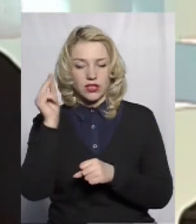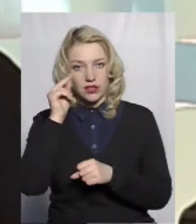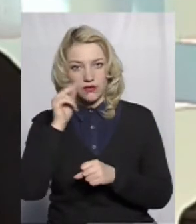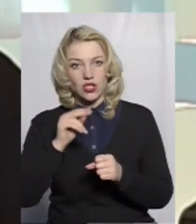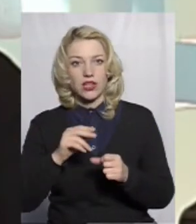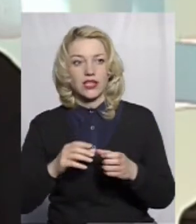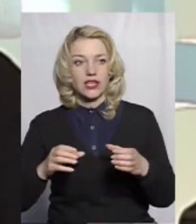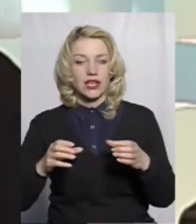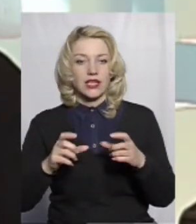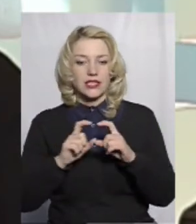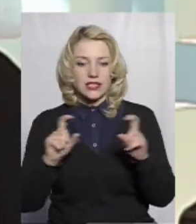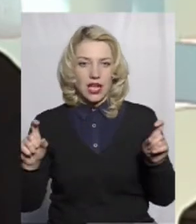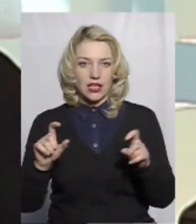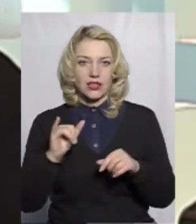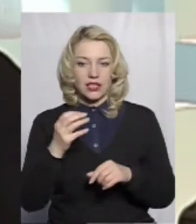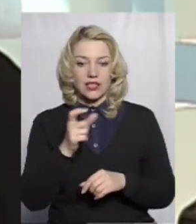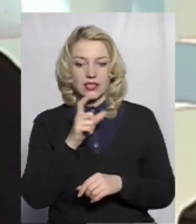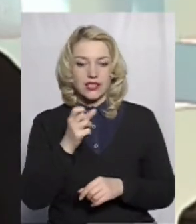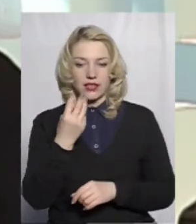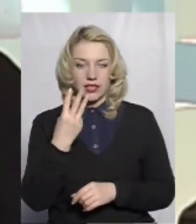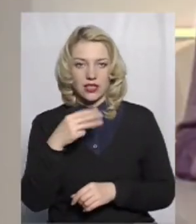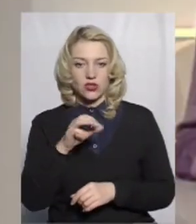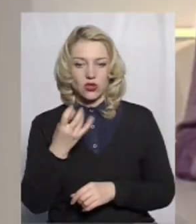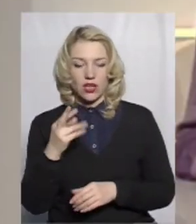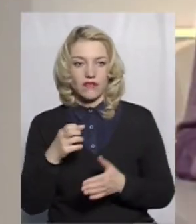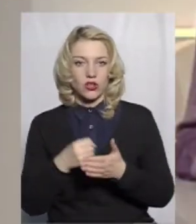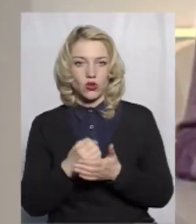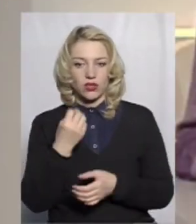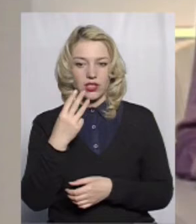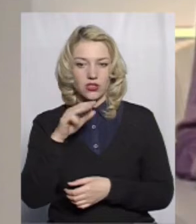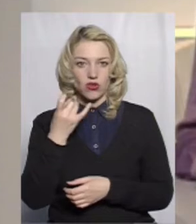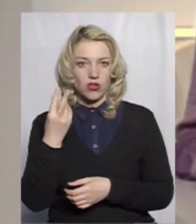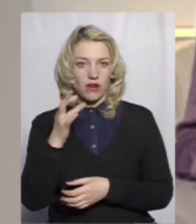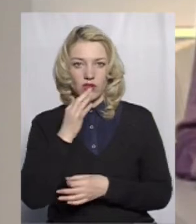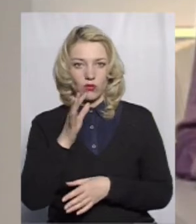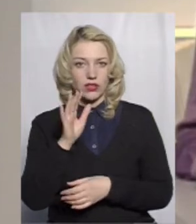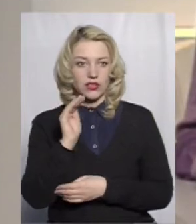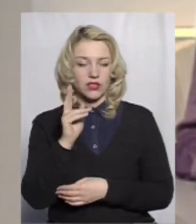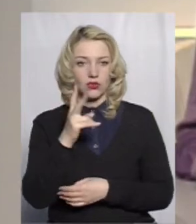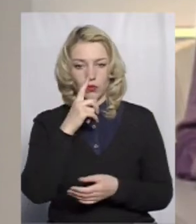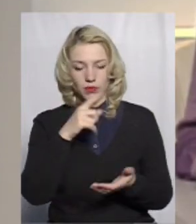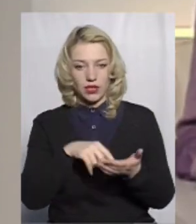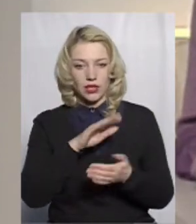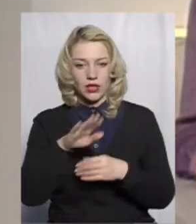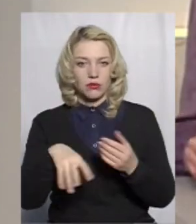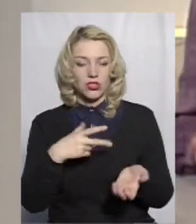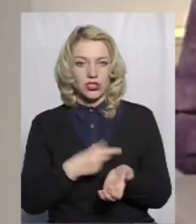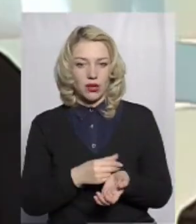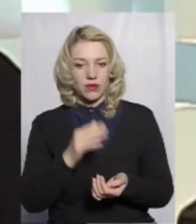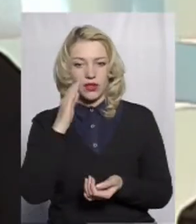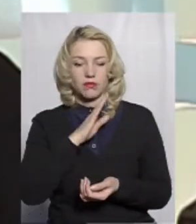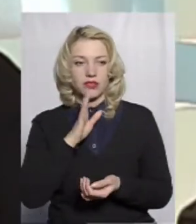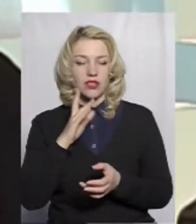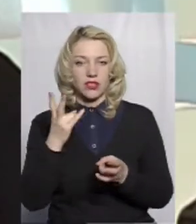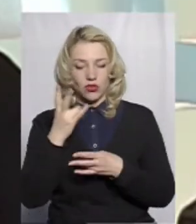з 13 травня. До 13 травня люба дитина, яка підлягає щепленню, батьки якої